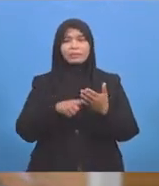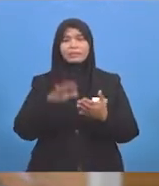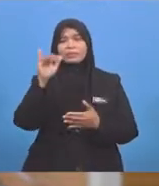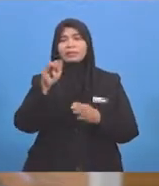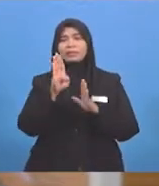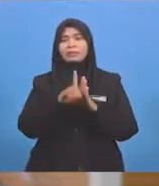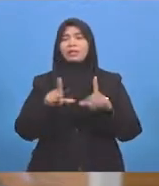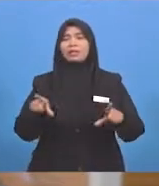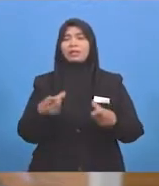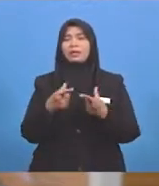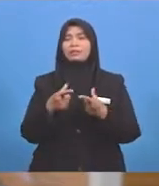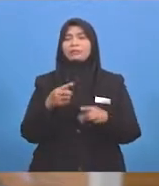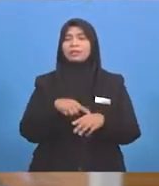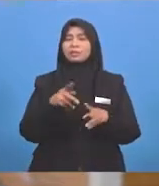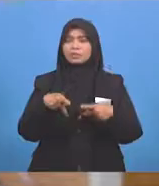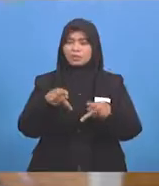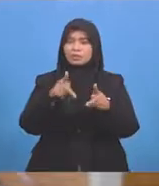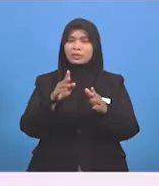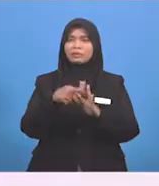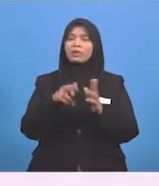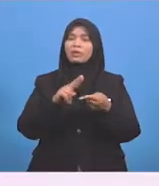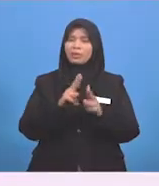semasa proses perubahan sesuatu fasa.